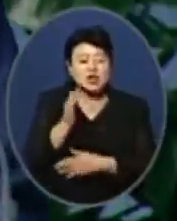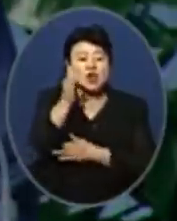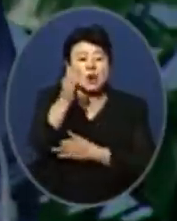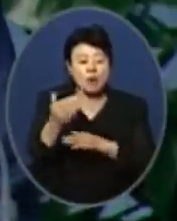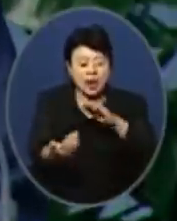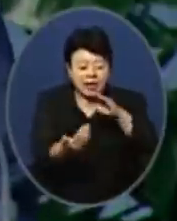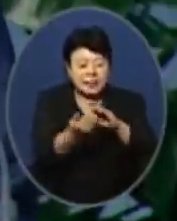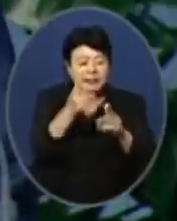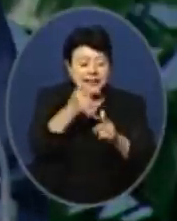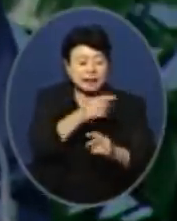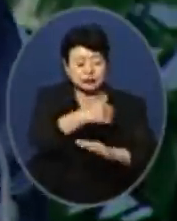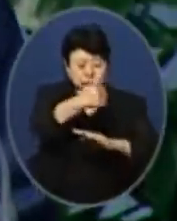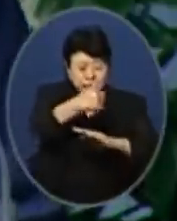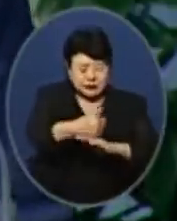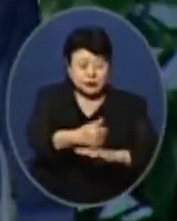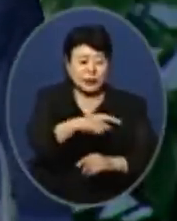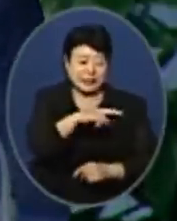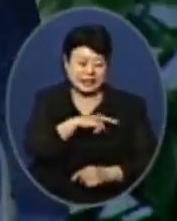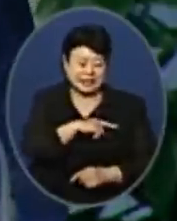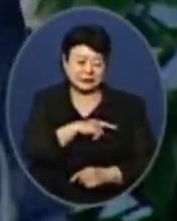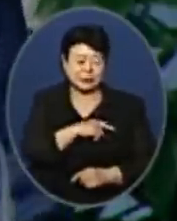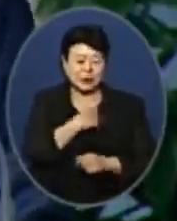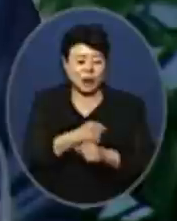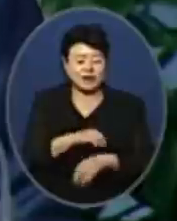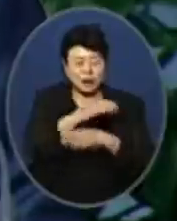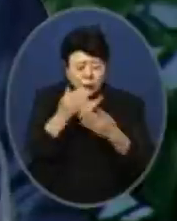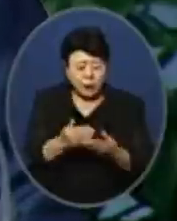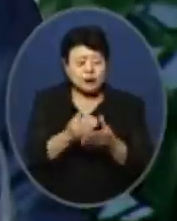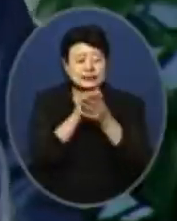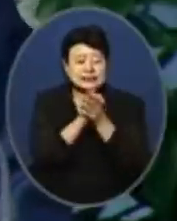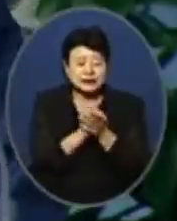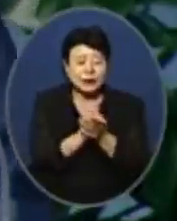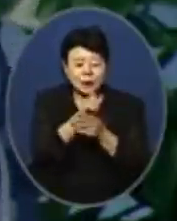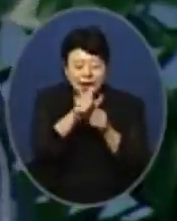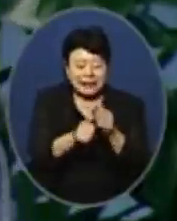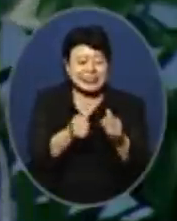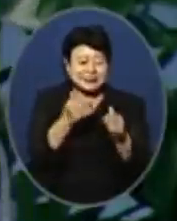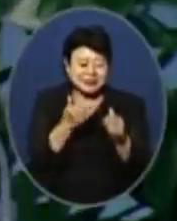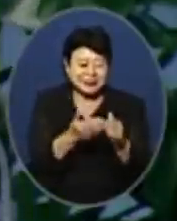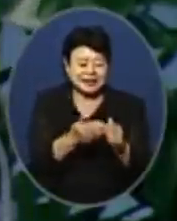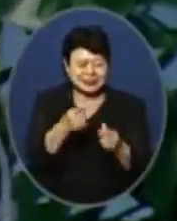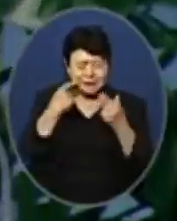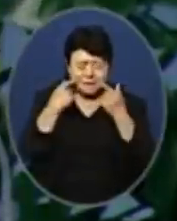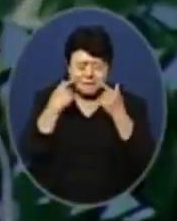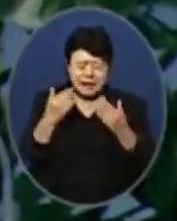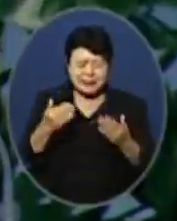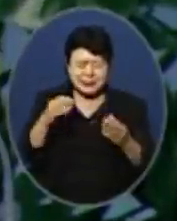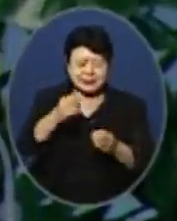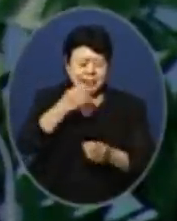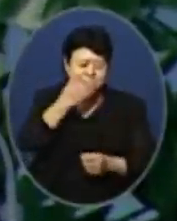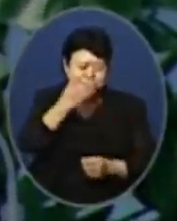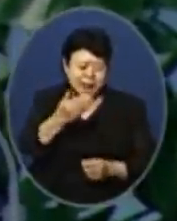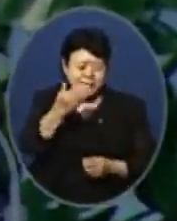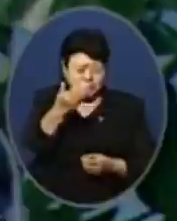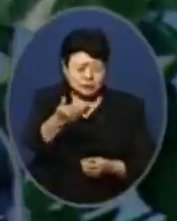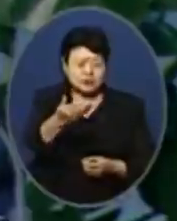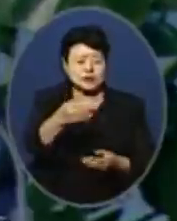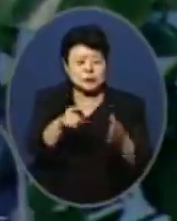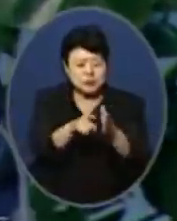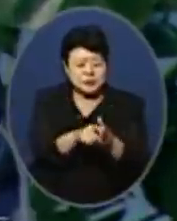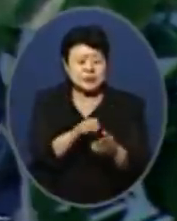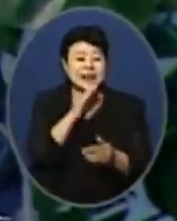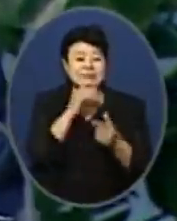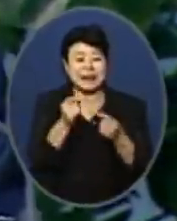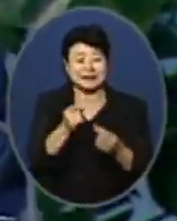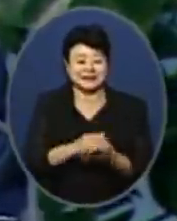이름 예수 그리스도의 이름으로 하는 모든 기도는 하나님께서 반드시 응답해 주실 것을 믿으시면